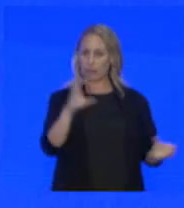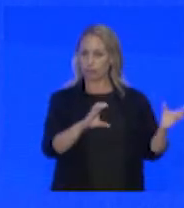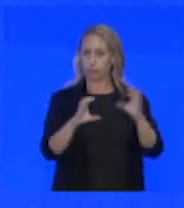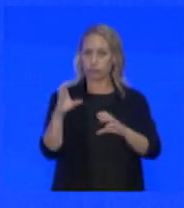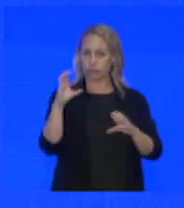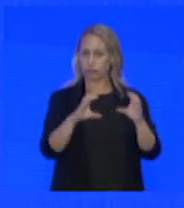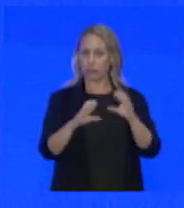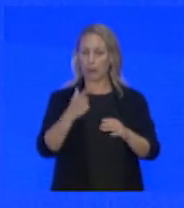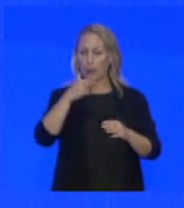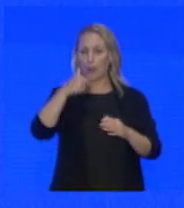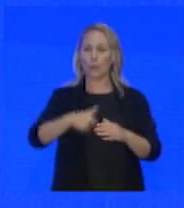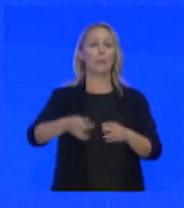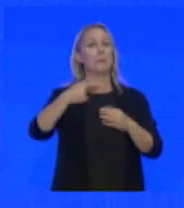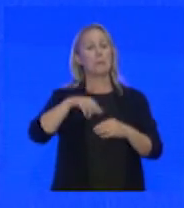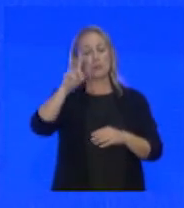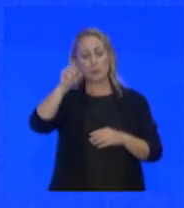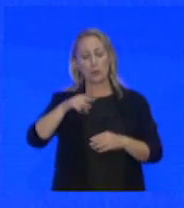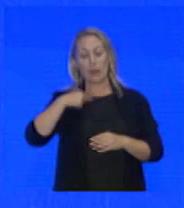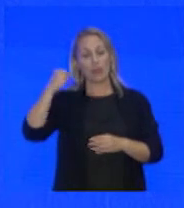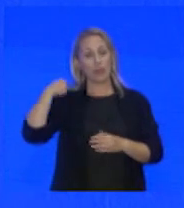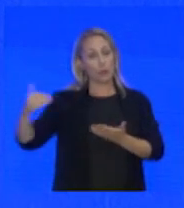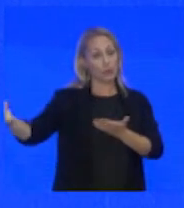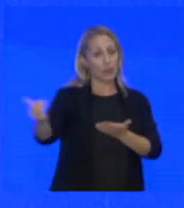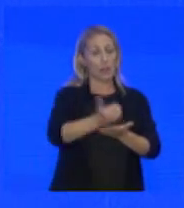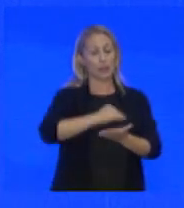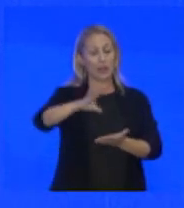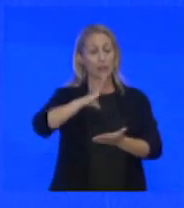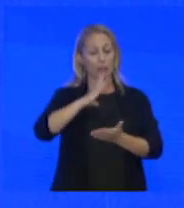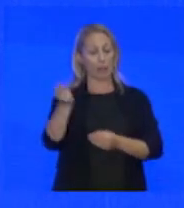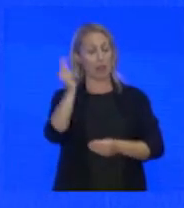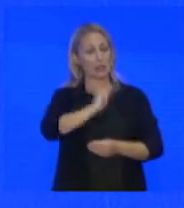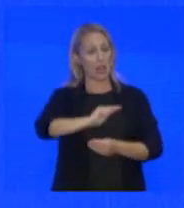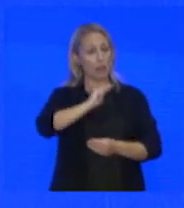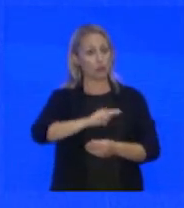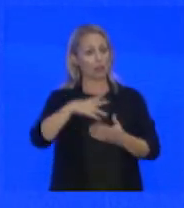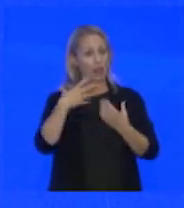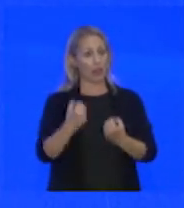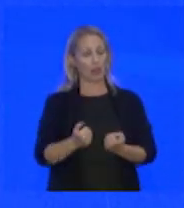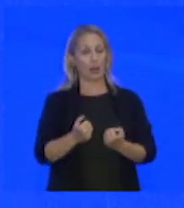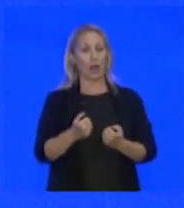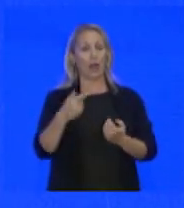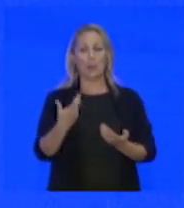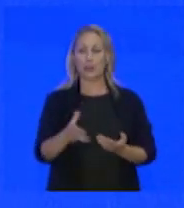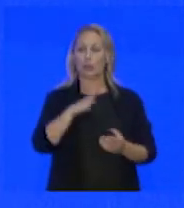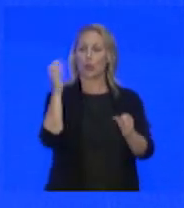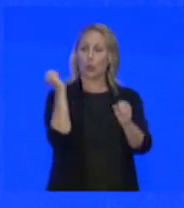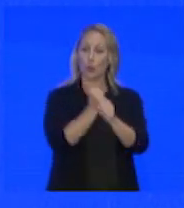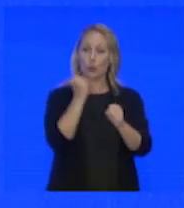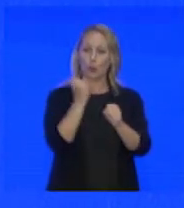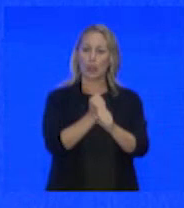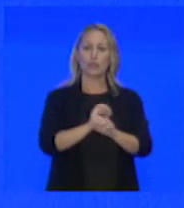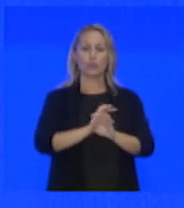θα προσφέρουν στη χώρα δημόσια έσοδα, αλλά κυρίως στους πολίτες, πολλές καλές θέσεις εργασίας με καλές